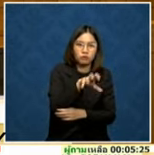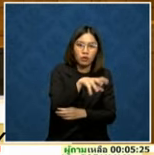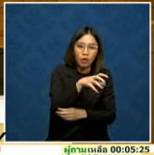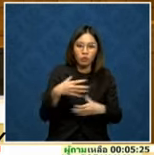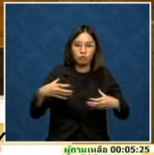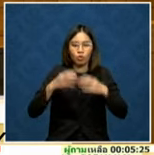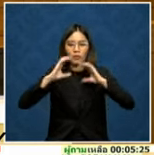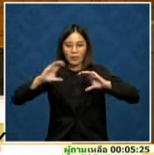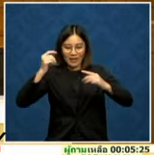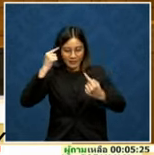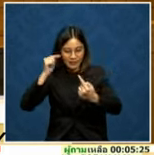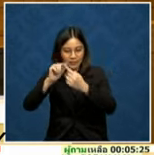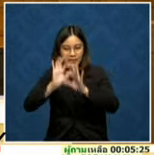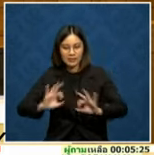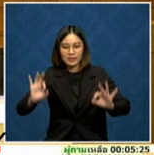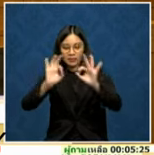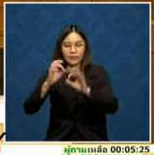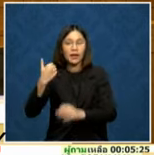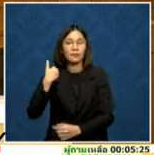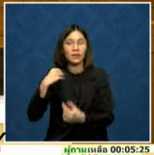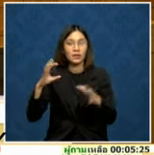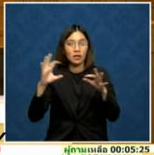ท่าน